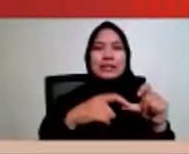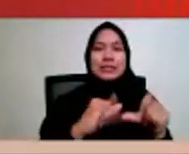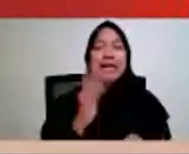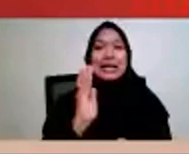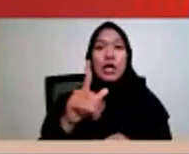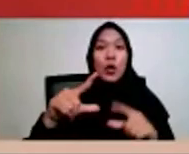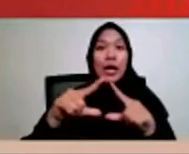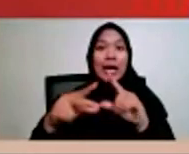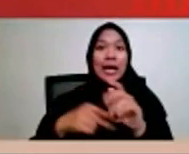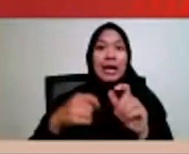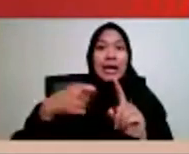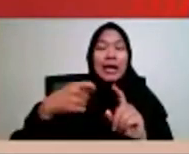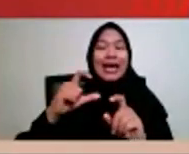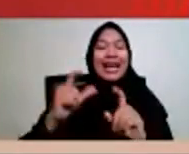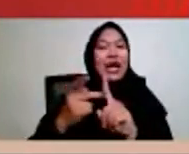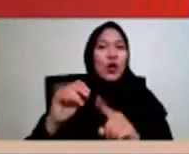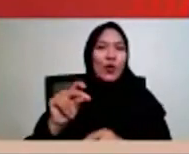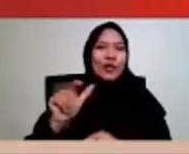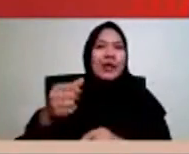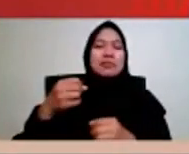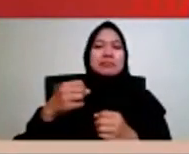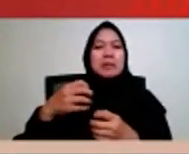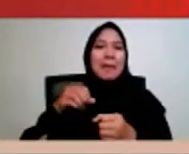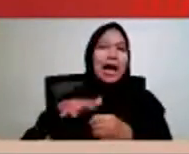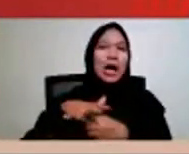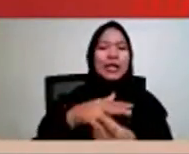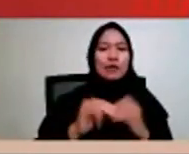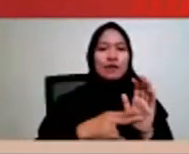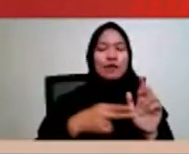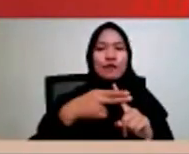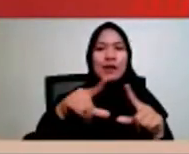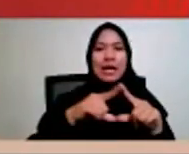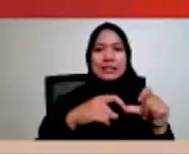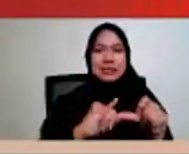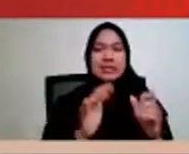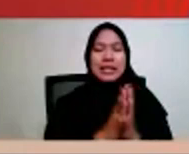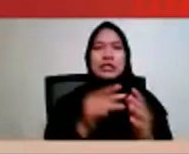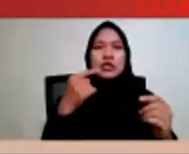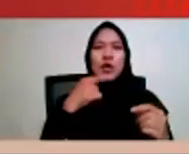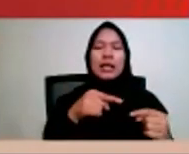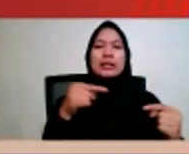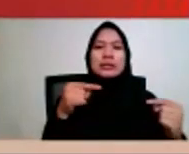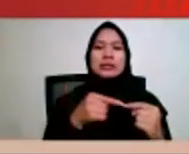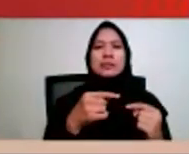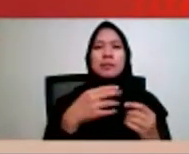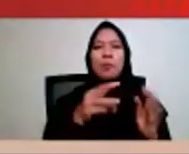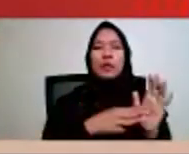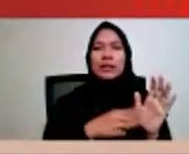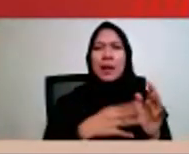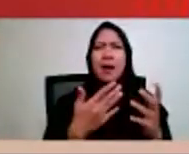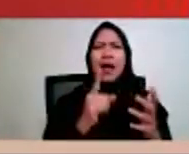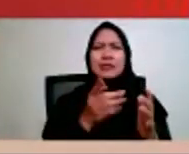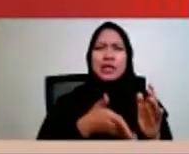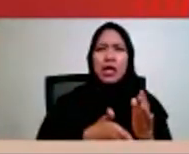bisa mempengaruhi ekspektasi inflasi kemudian berkaitan dengan transmisi kebijakan moneter Apakah terdapat jalur transmisi kebijakan